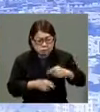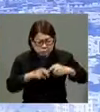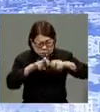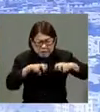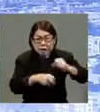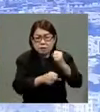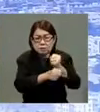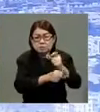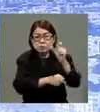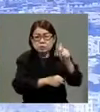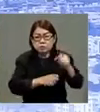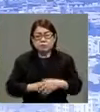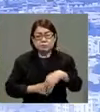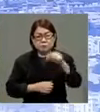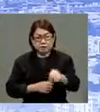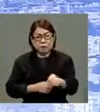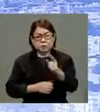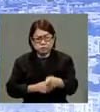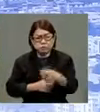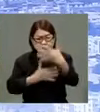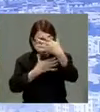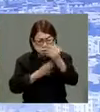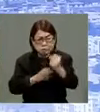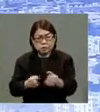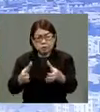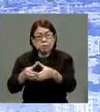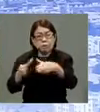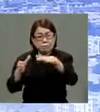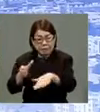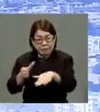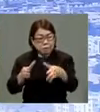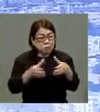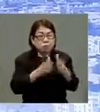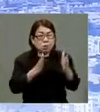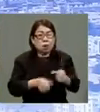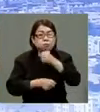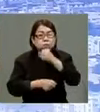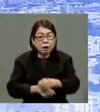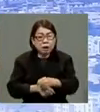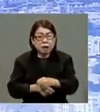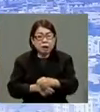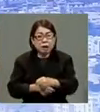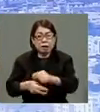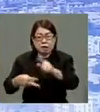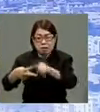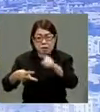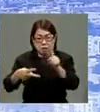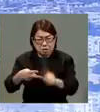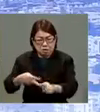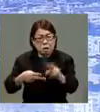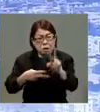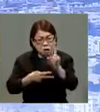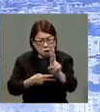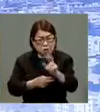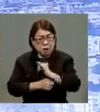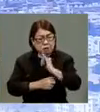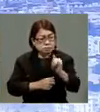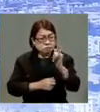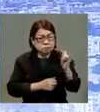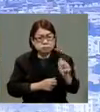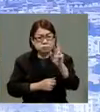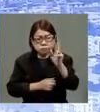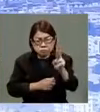ายังต้องเอากลุ่มเด็กกับผู้สูงอายุทั้งสองกลุ่มนี้มาเป็นกลุ่มที่มีความเสี่ยงสูงเวลาออกไปข้างนอกออก